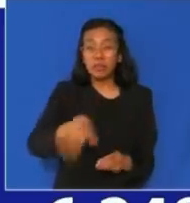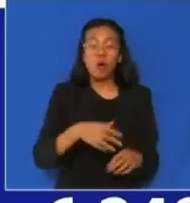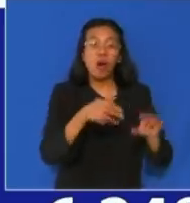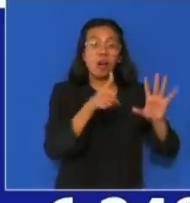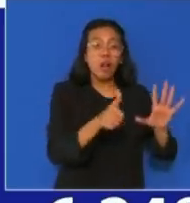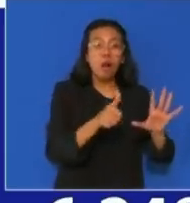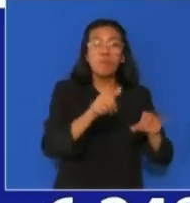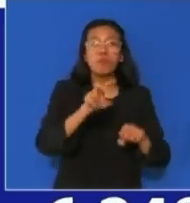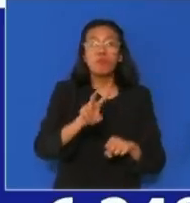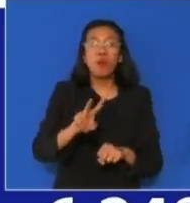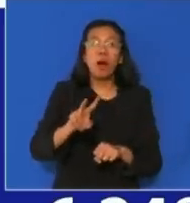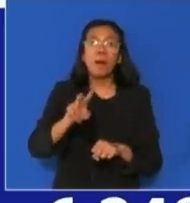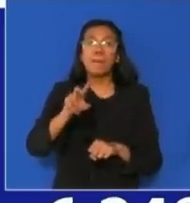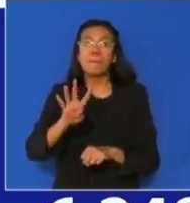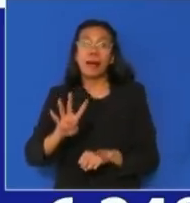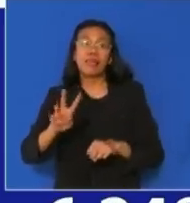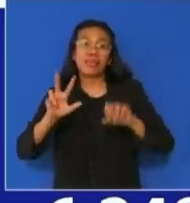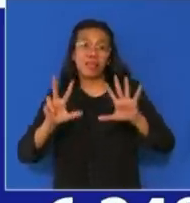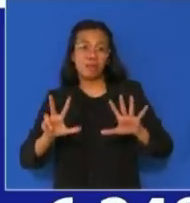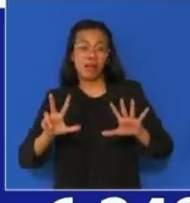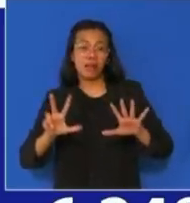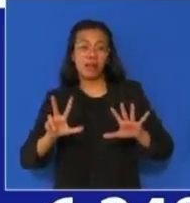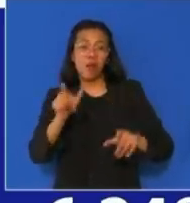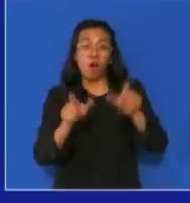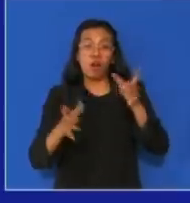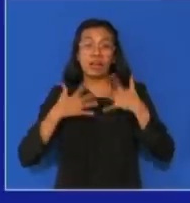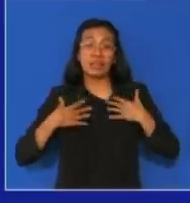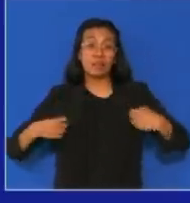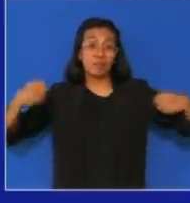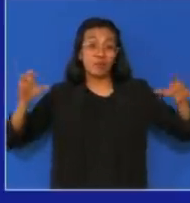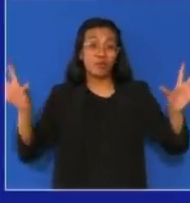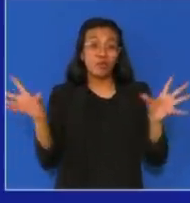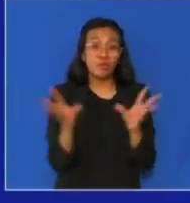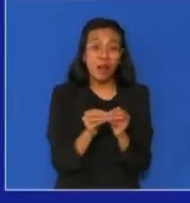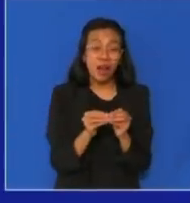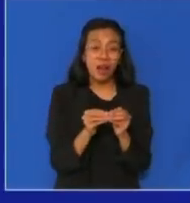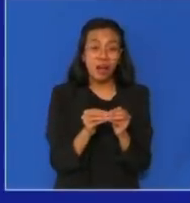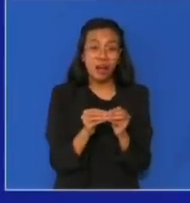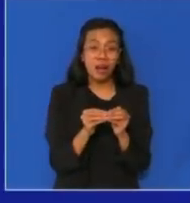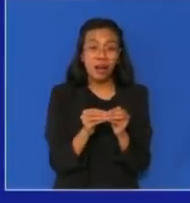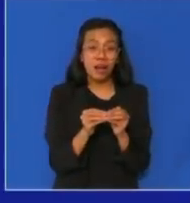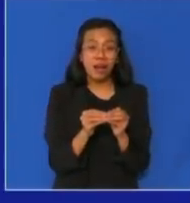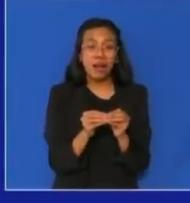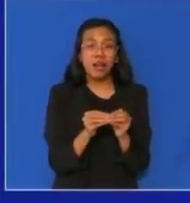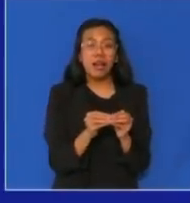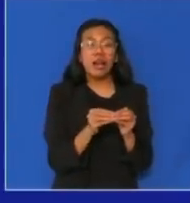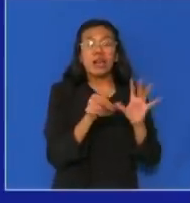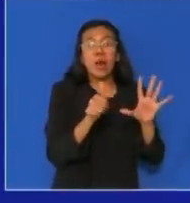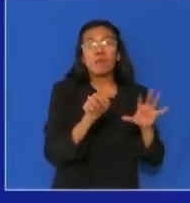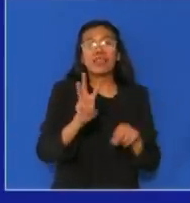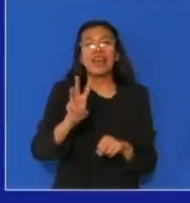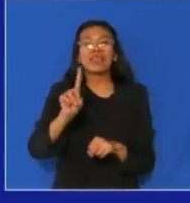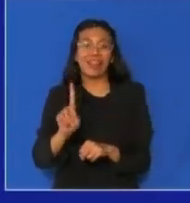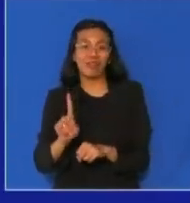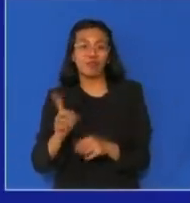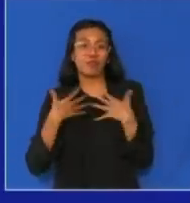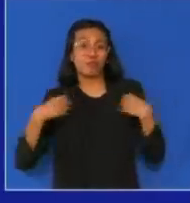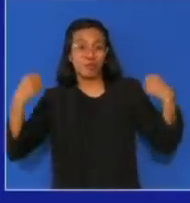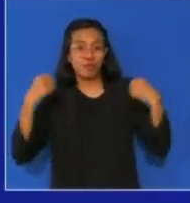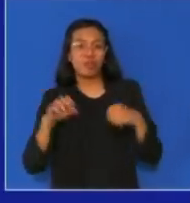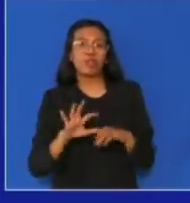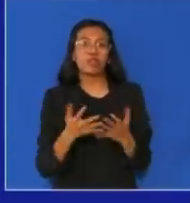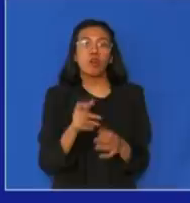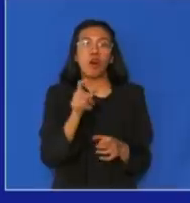6.248 orang ada 24 kasus sembuh sehingga totalnya menjadi 631 dan ada